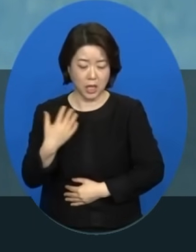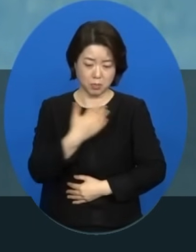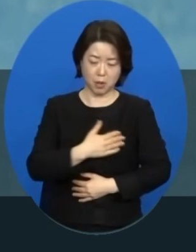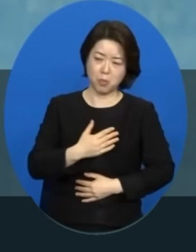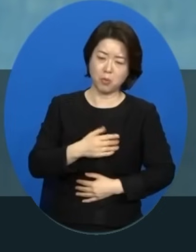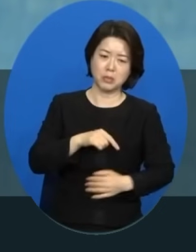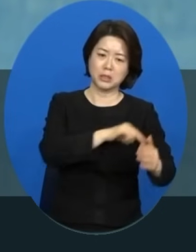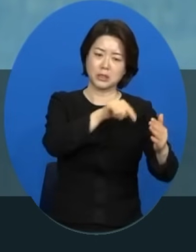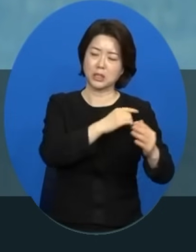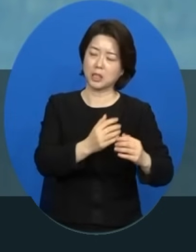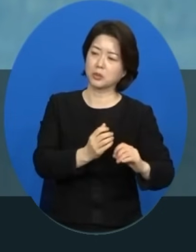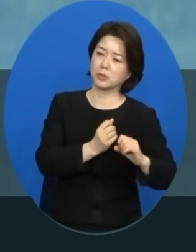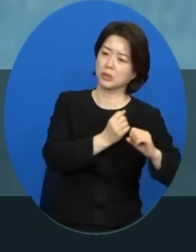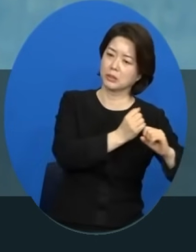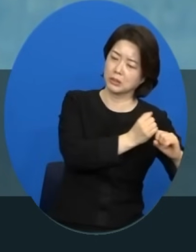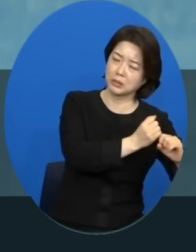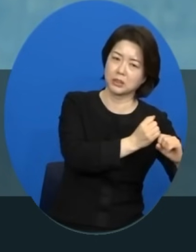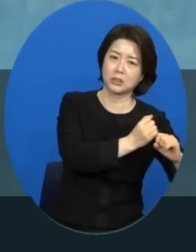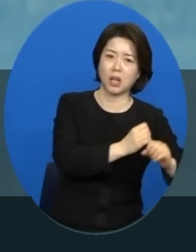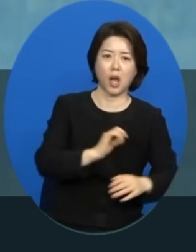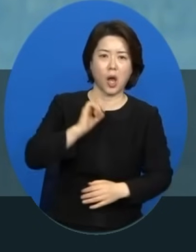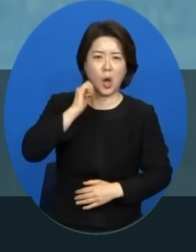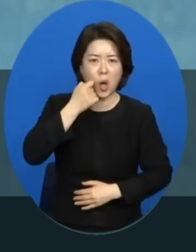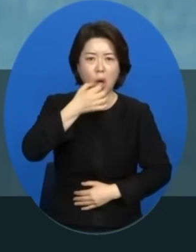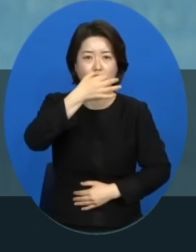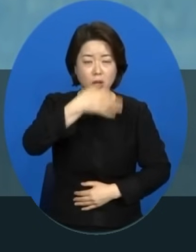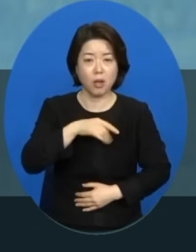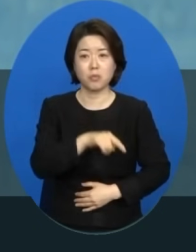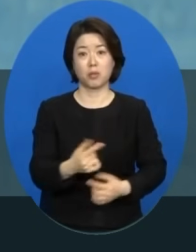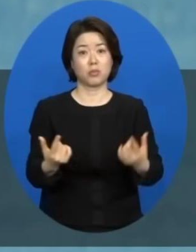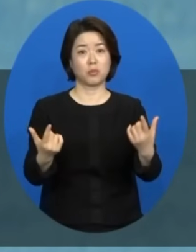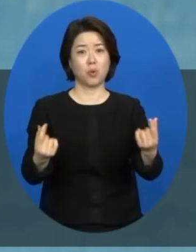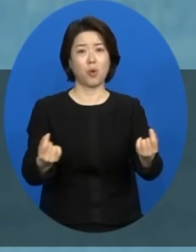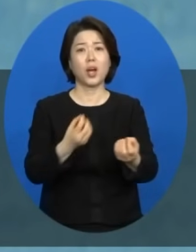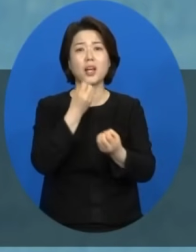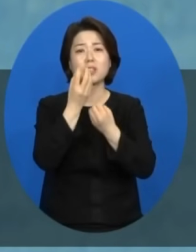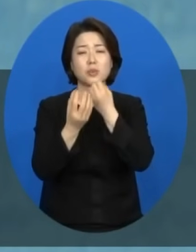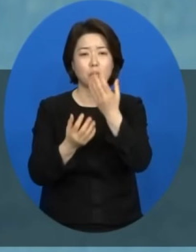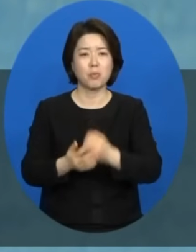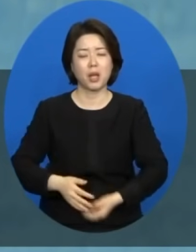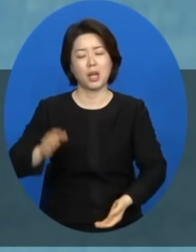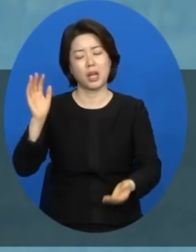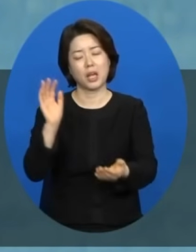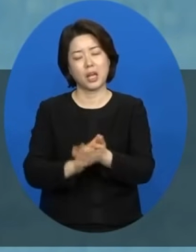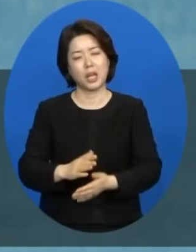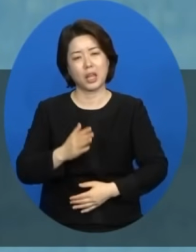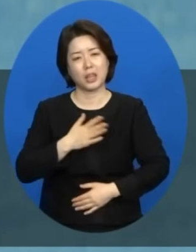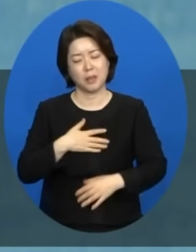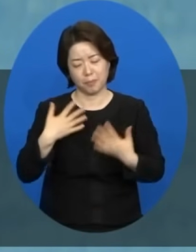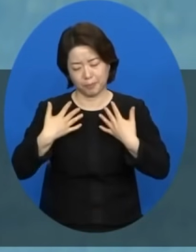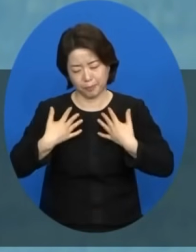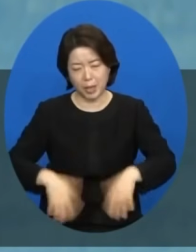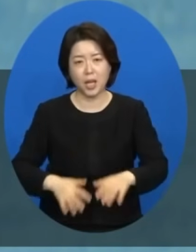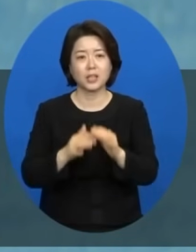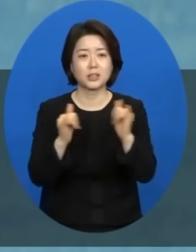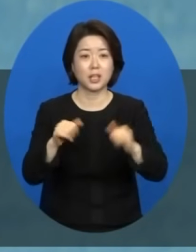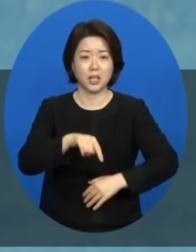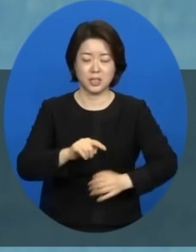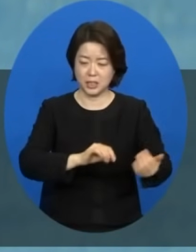때문에 어려워요, 힘들어요. 똑같은 고백이에요. 오라 나는 공고한 사람이로다, 이 사망의 몸에서 누가